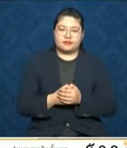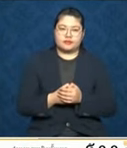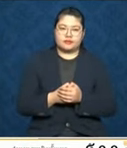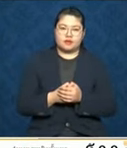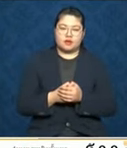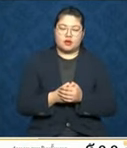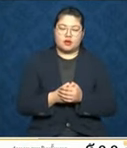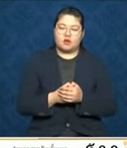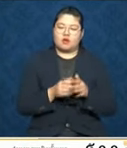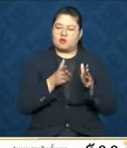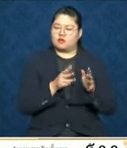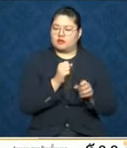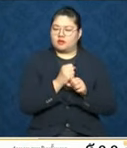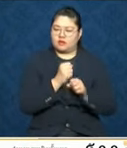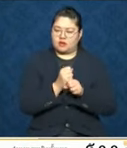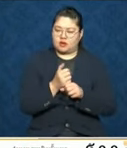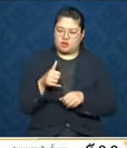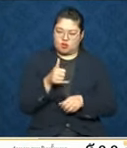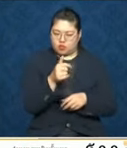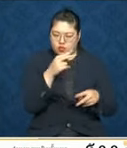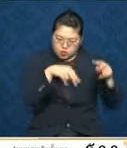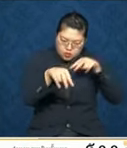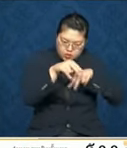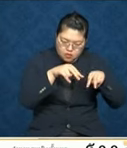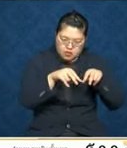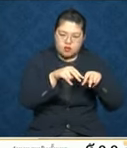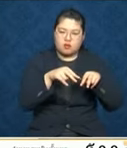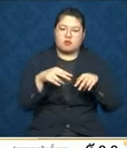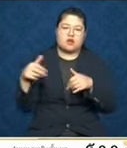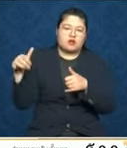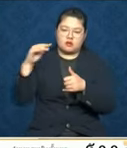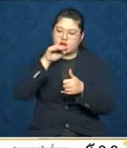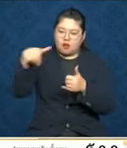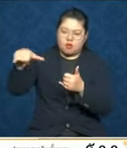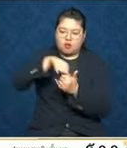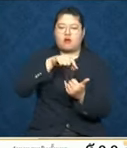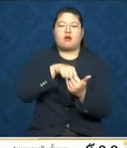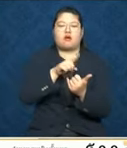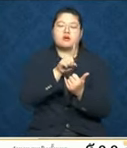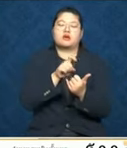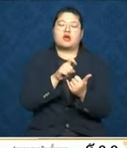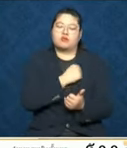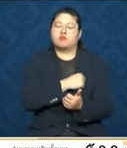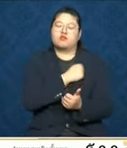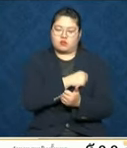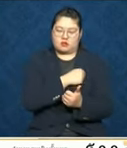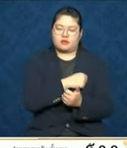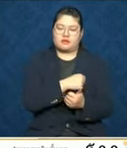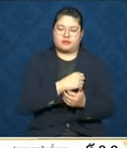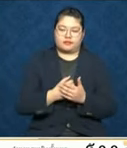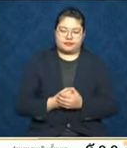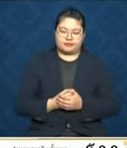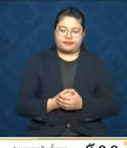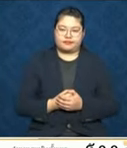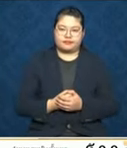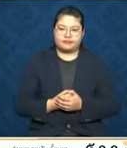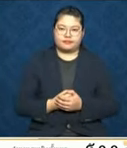ตรวจบริเวณไร่มันสำปะหลังบริเวณบ้านคลองทรายตำบลวังน้ำเขียวจนเสียชีวิตครับซึ่งต้องขอแสดงความเสียใจกับครอบครัวผู้เสียชีวิตด้วยนะ